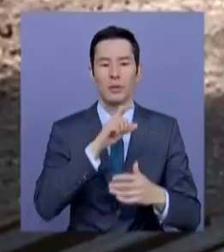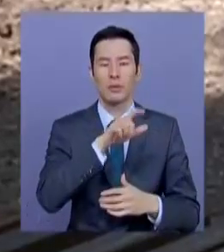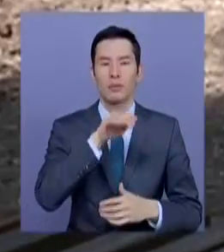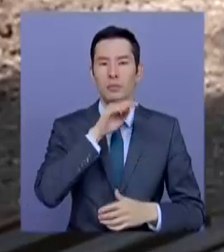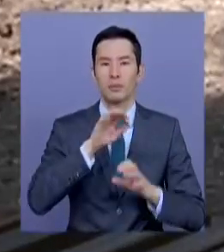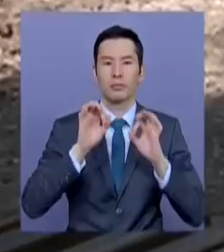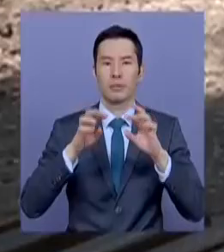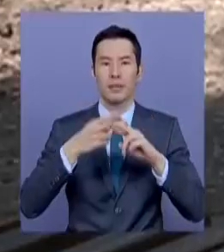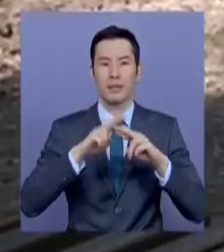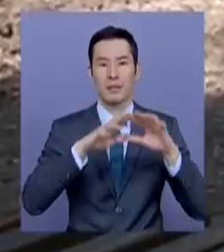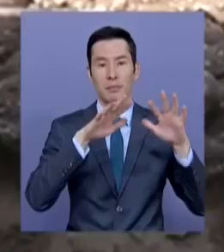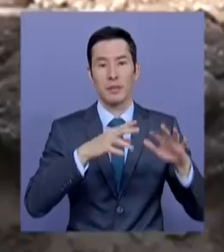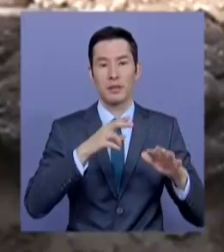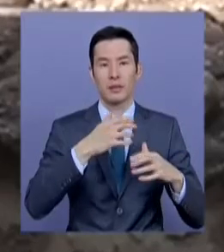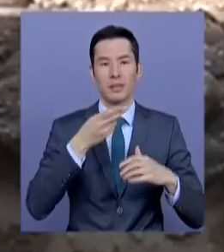заман талабына сай салынуда.